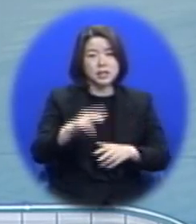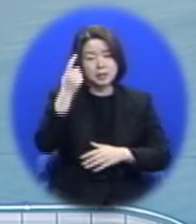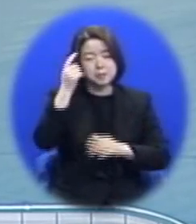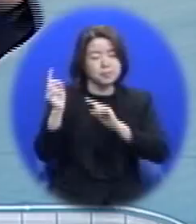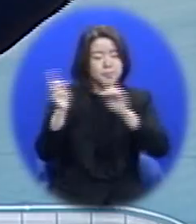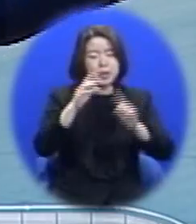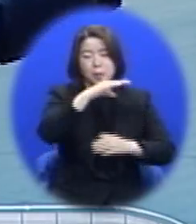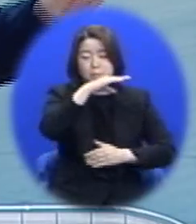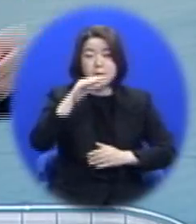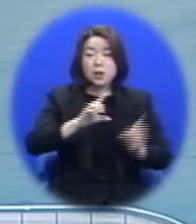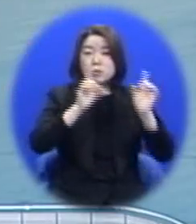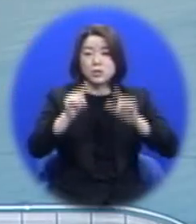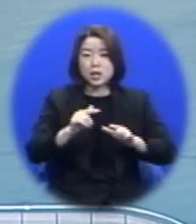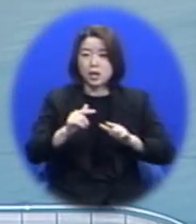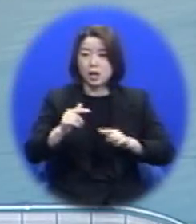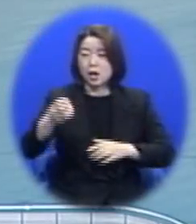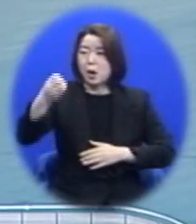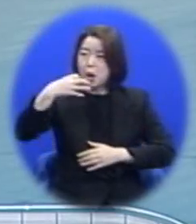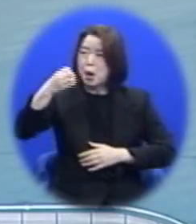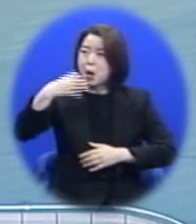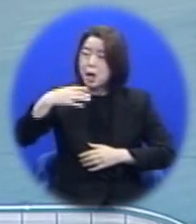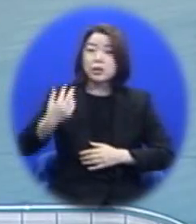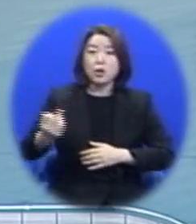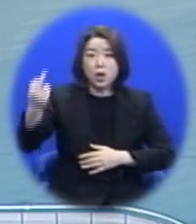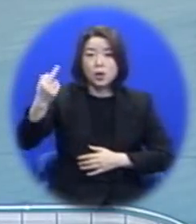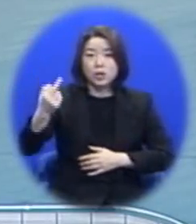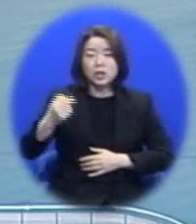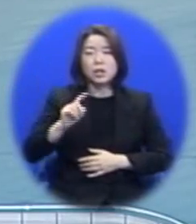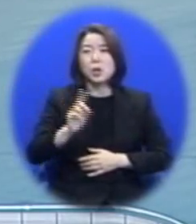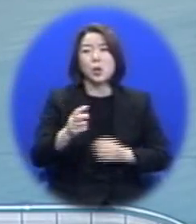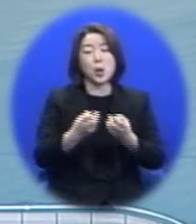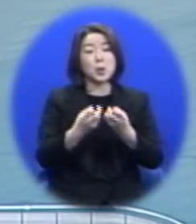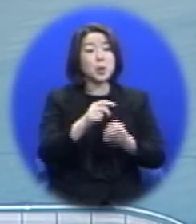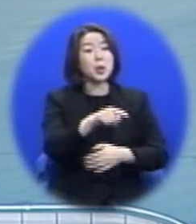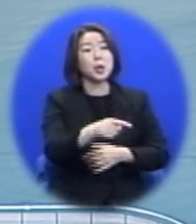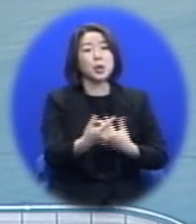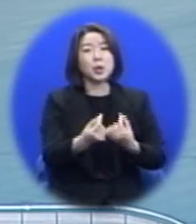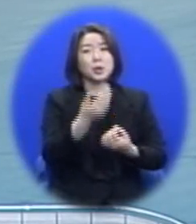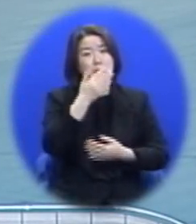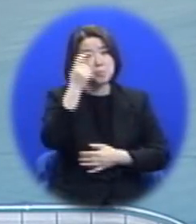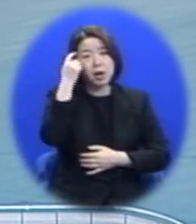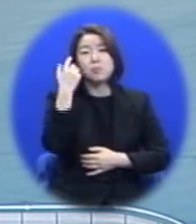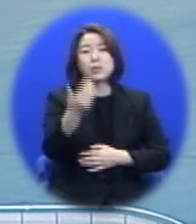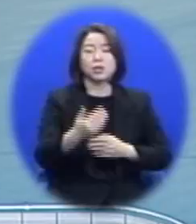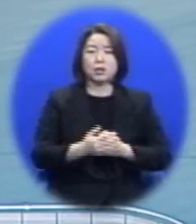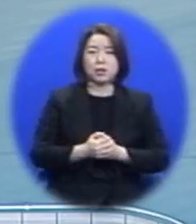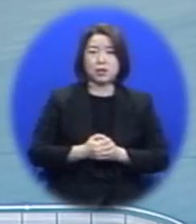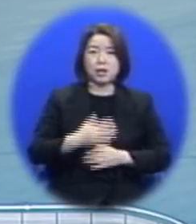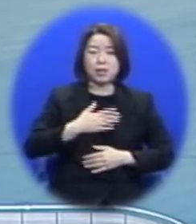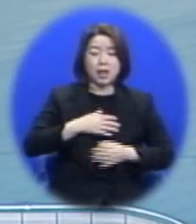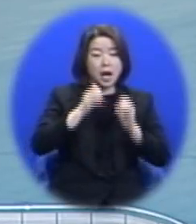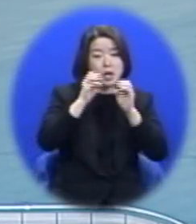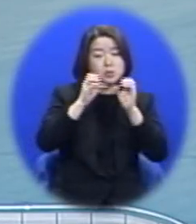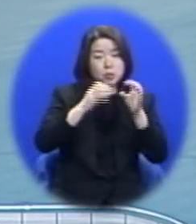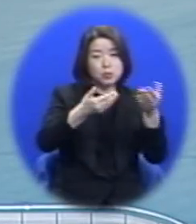살아라. 그러던 그 형이 어떻게 이렇게 할 수 있냐 말이에요. 나를